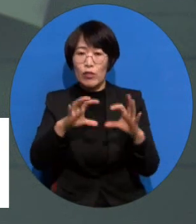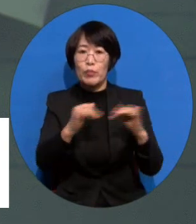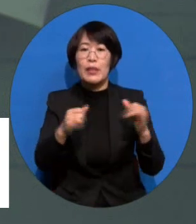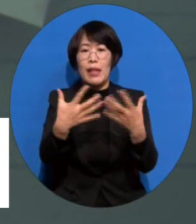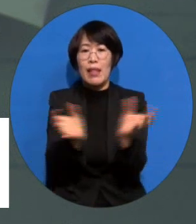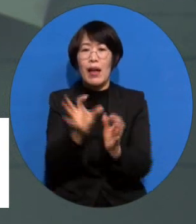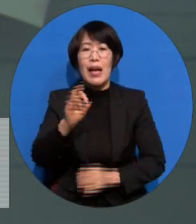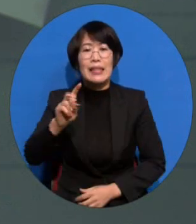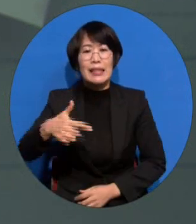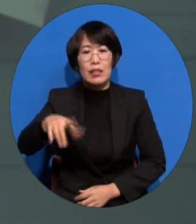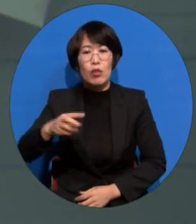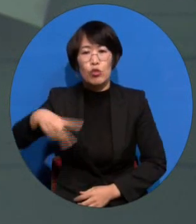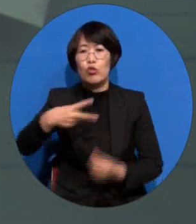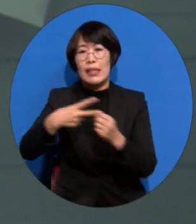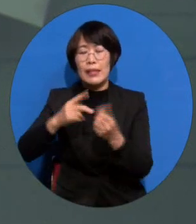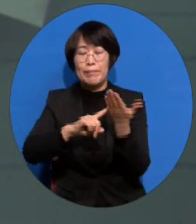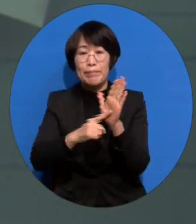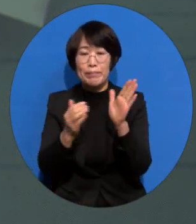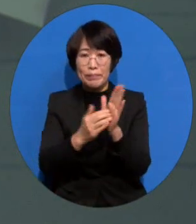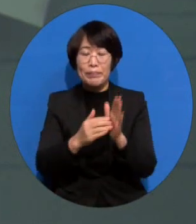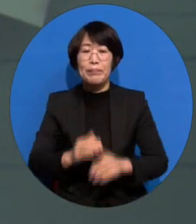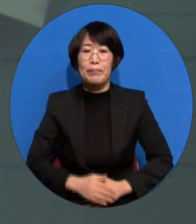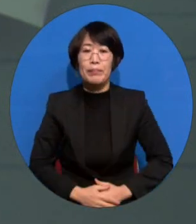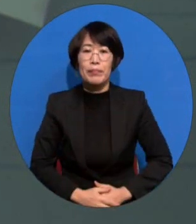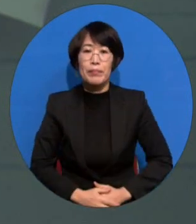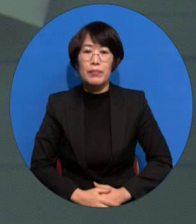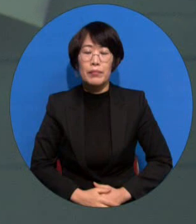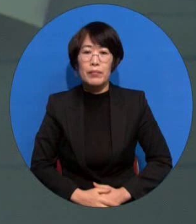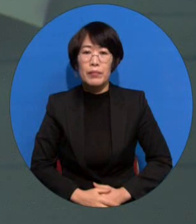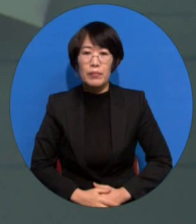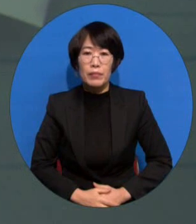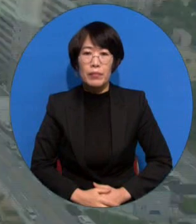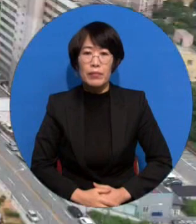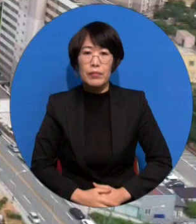안철수 후보가 2위를 기록했습니다 기반 수 기자가 보도합니다